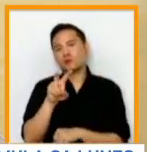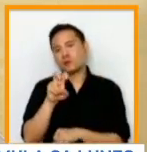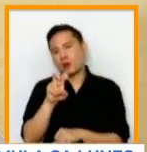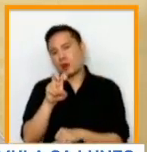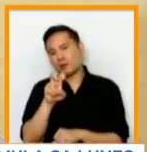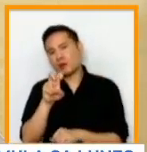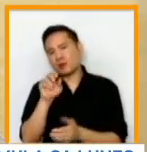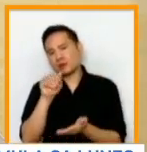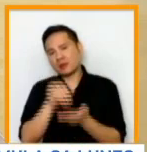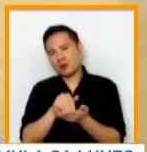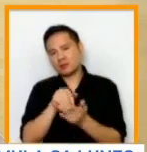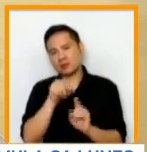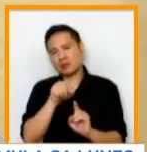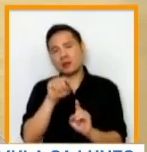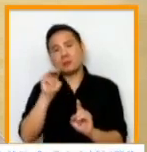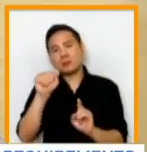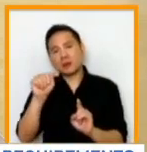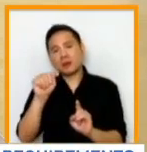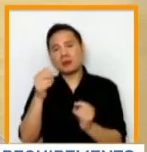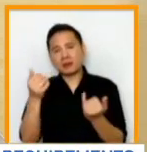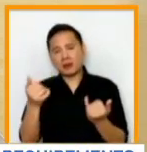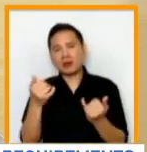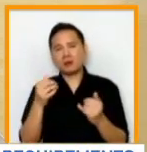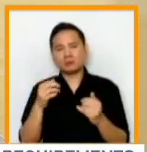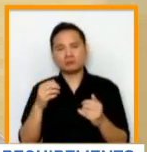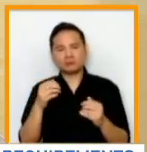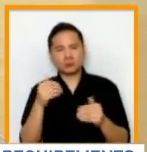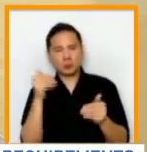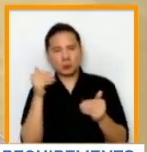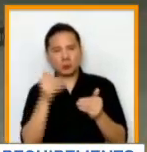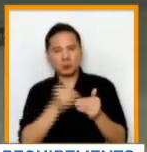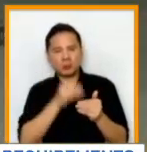pong mag-expire. May unang balita si Corinne Katibaya.